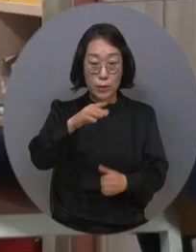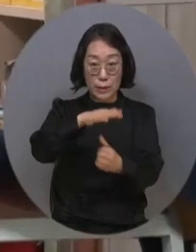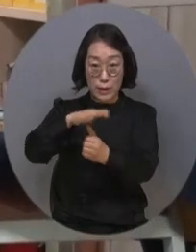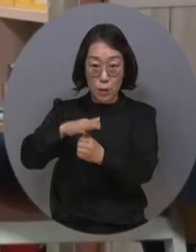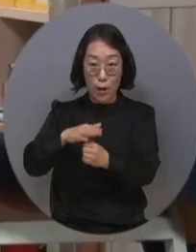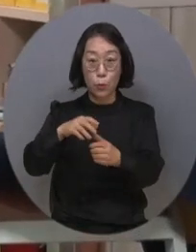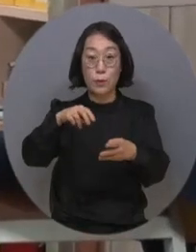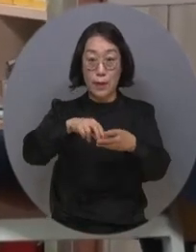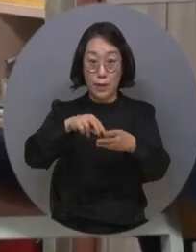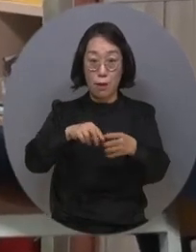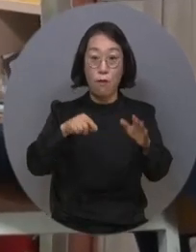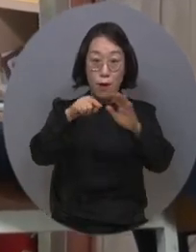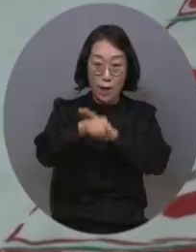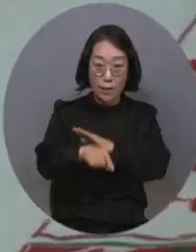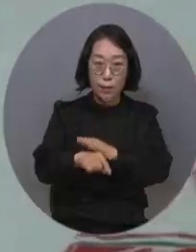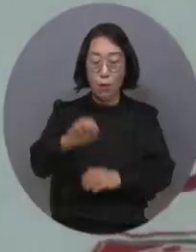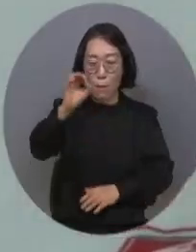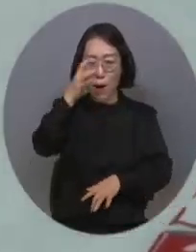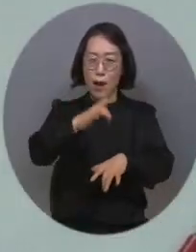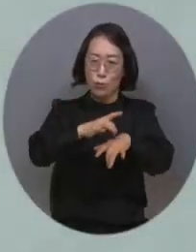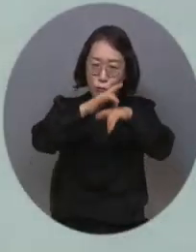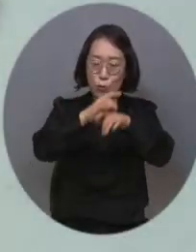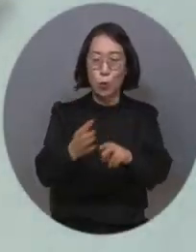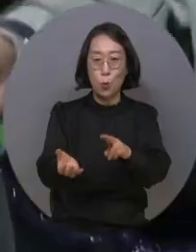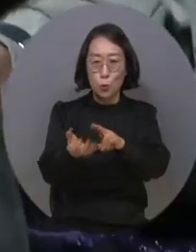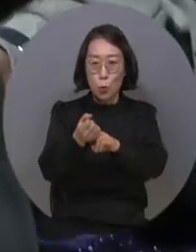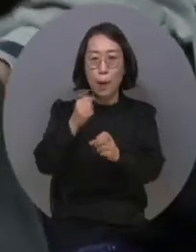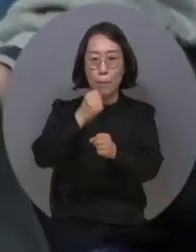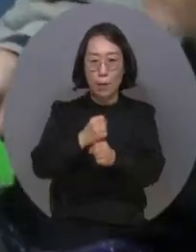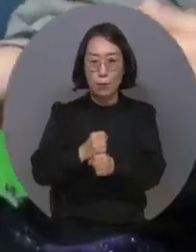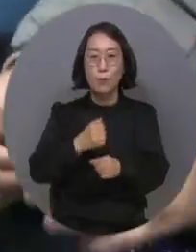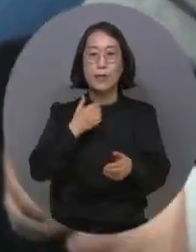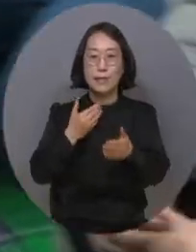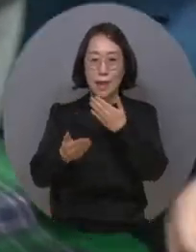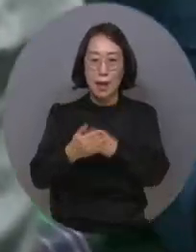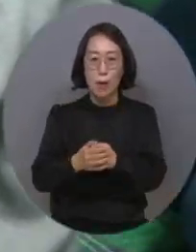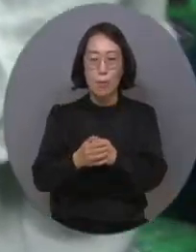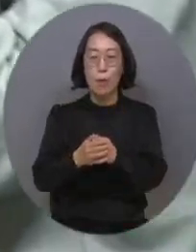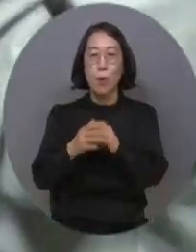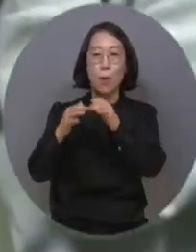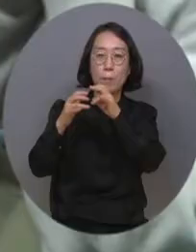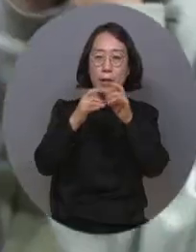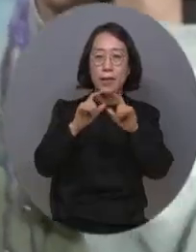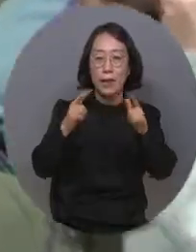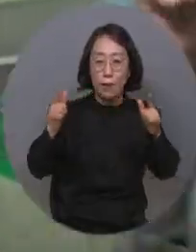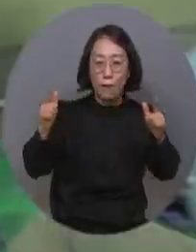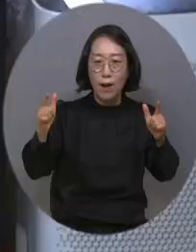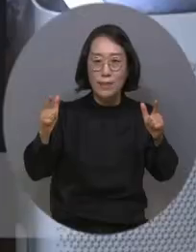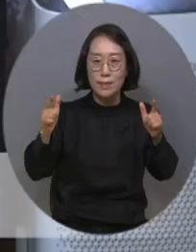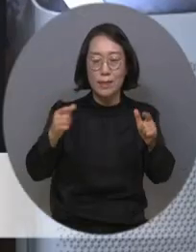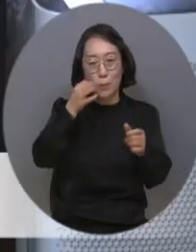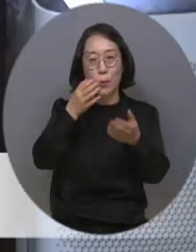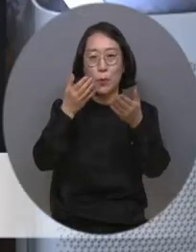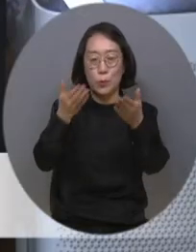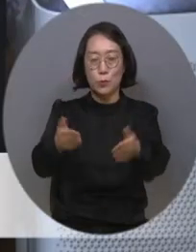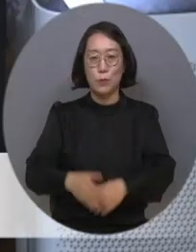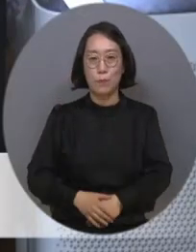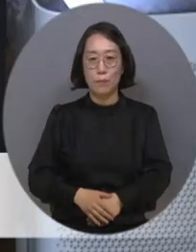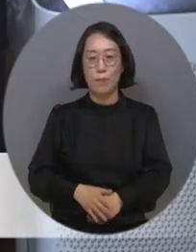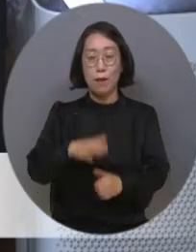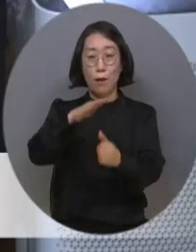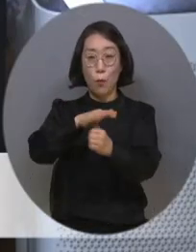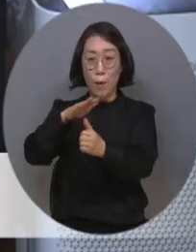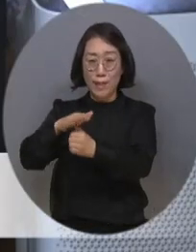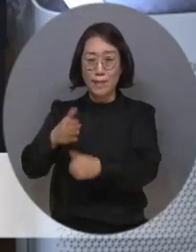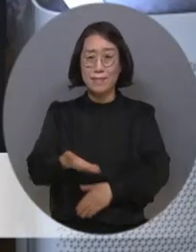찾아가 어린이들에게 마술과 초밥 만들기 체험 풀피리 공연으로 꿈을 선물하기로 했습니다 애들이